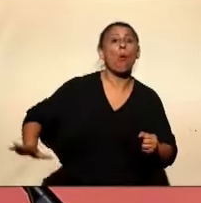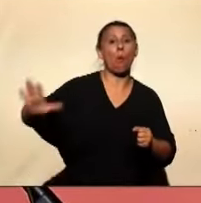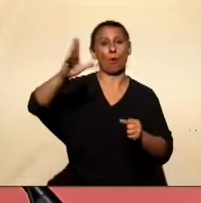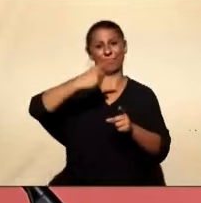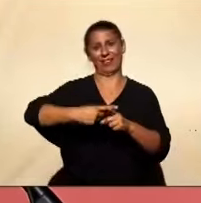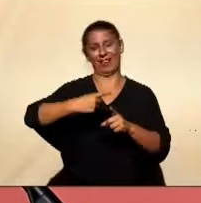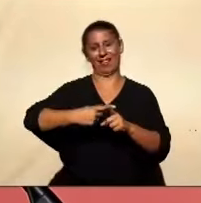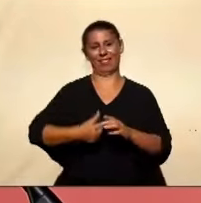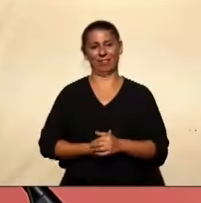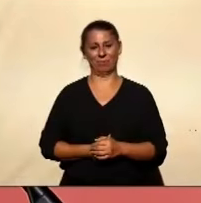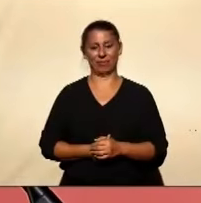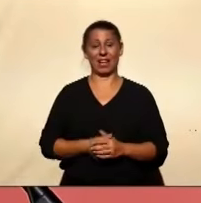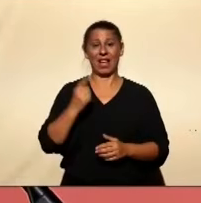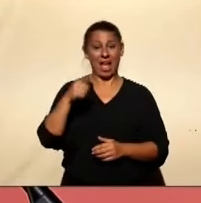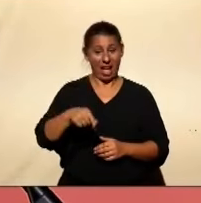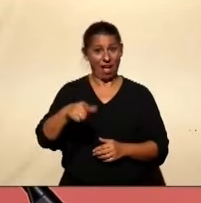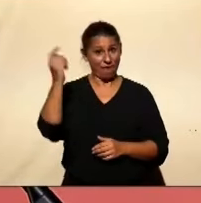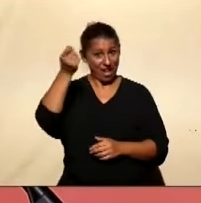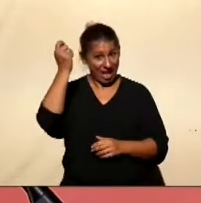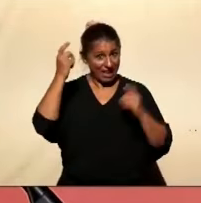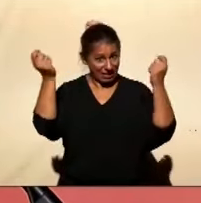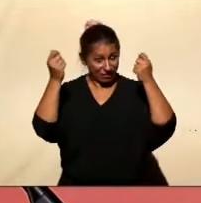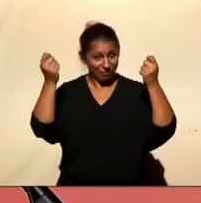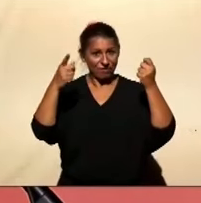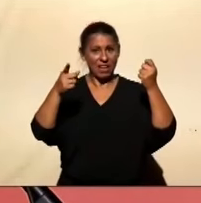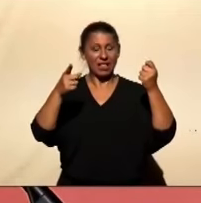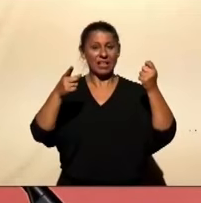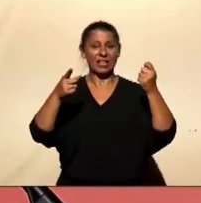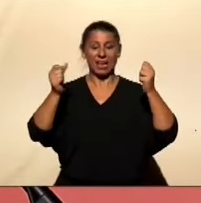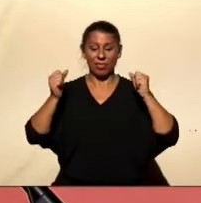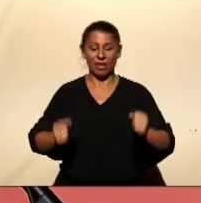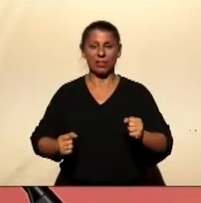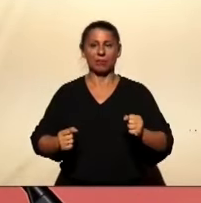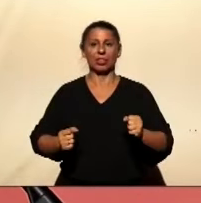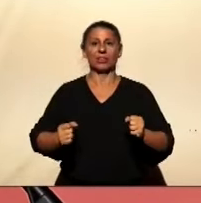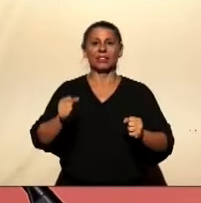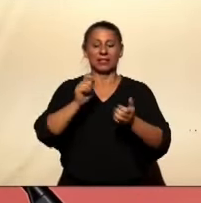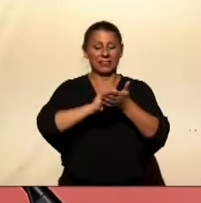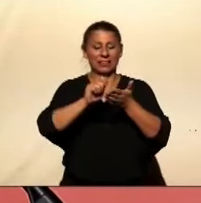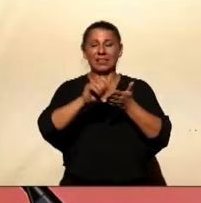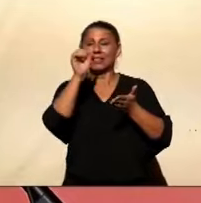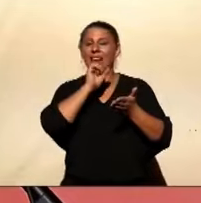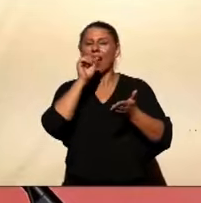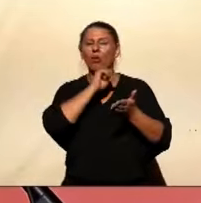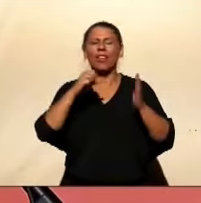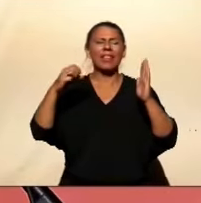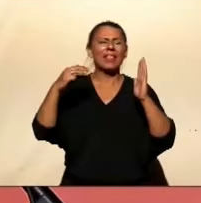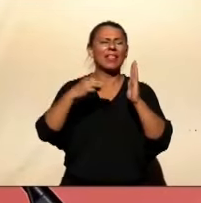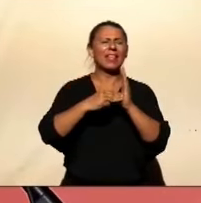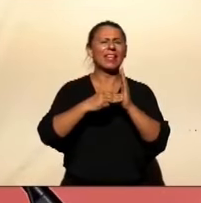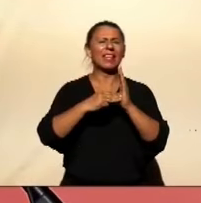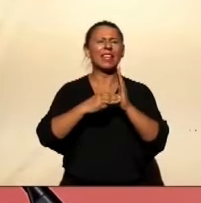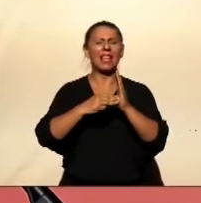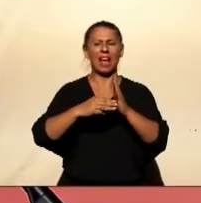Ελλάδα. Σε ένα θεσμό που οι στίχοι και τα τραγούδια των χιλιάδων